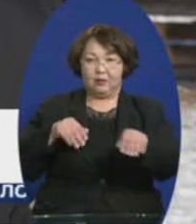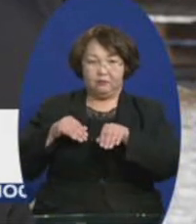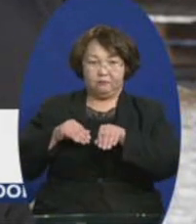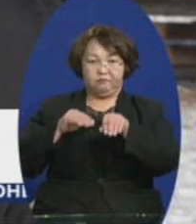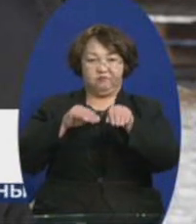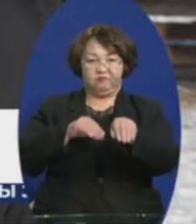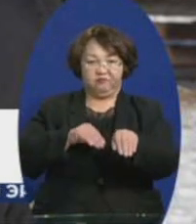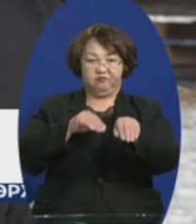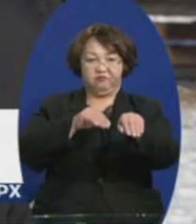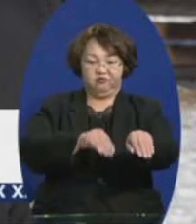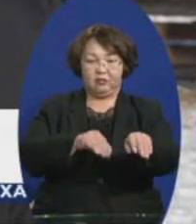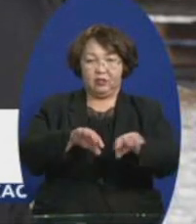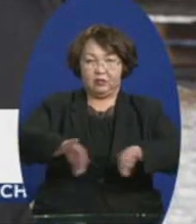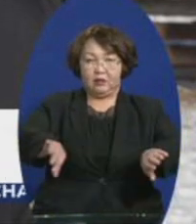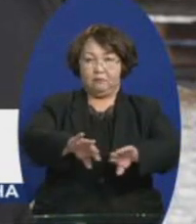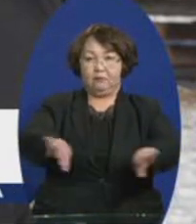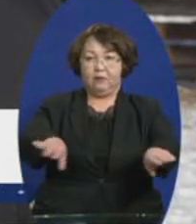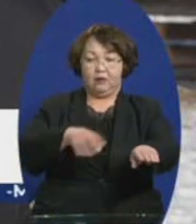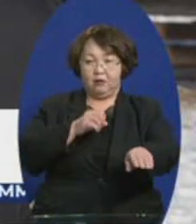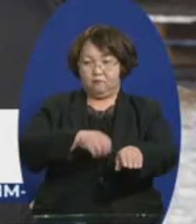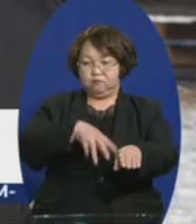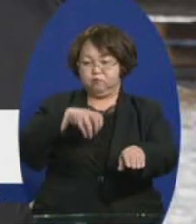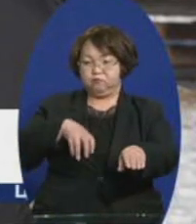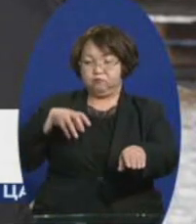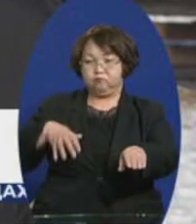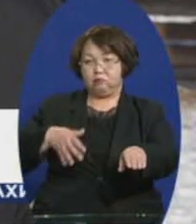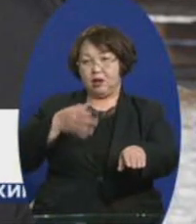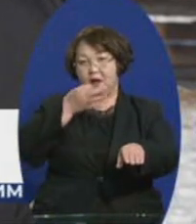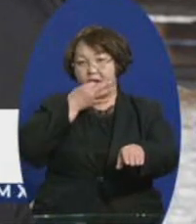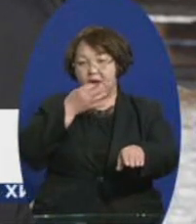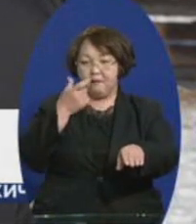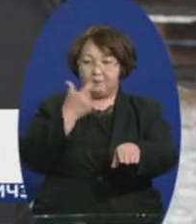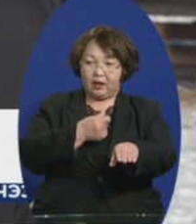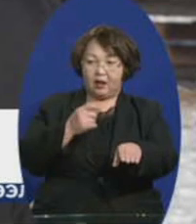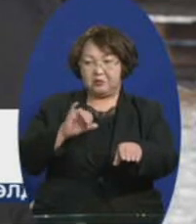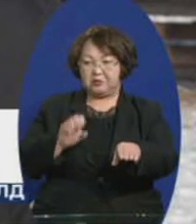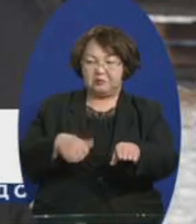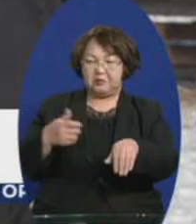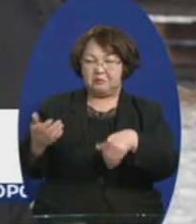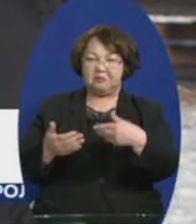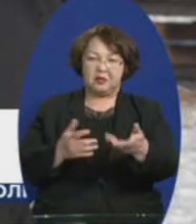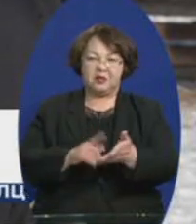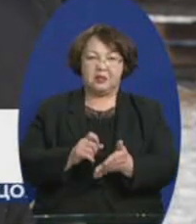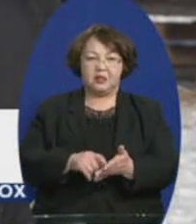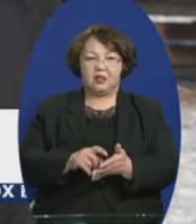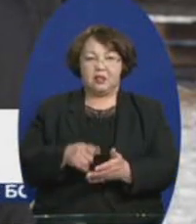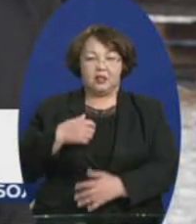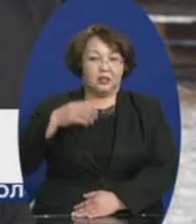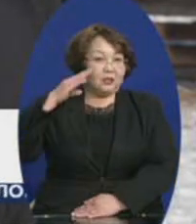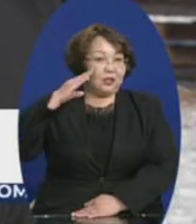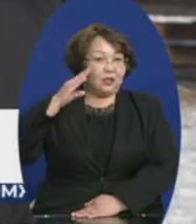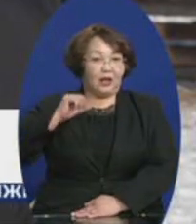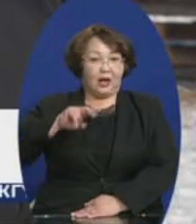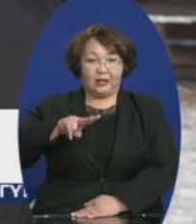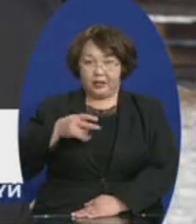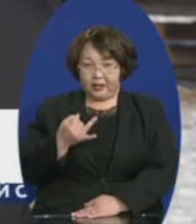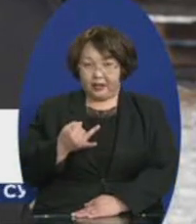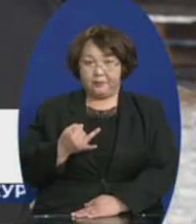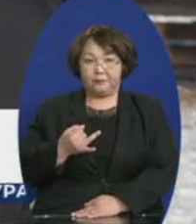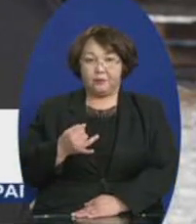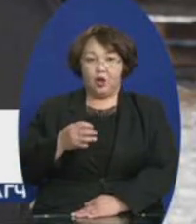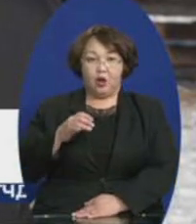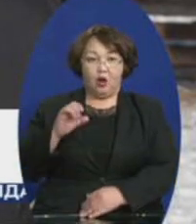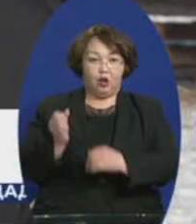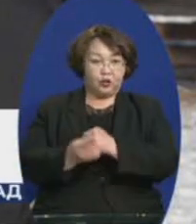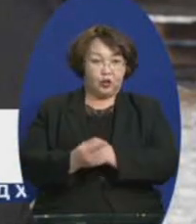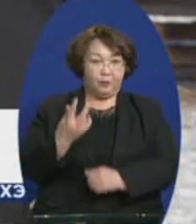учраас талбуу татах техникийн хувьд бол одоо яг хөтлөс баян төсөө хувьд бол энд цэргийн ангитай за одоо онцгой байдлын одоо